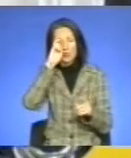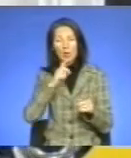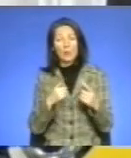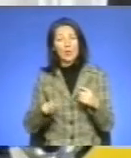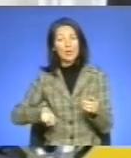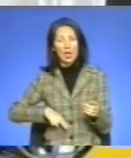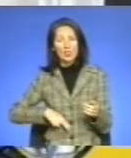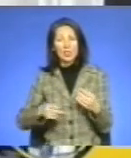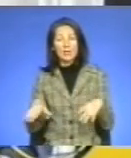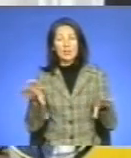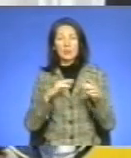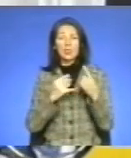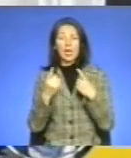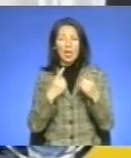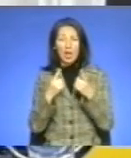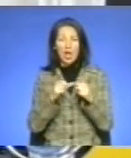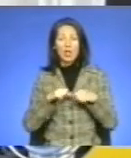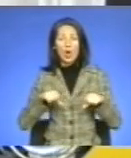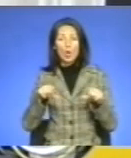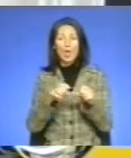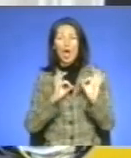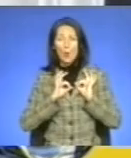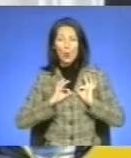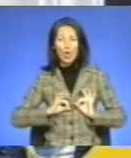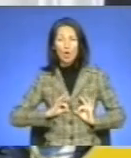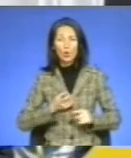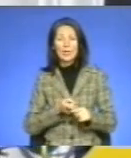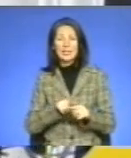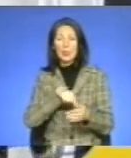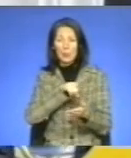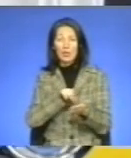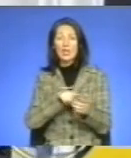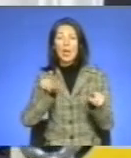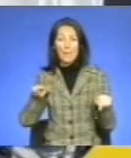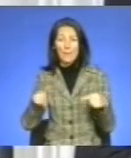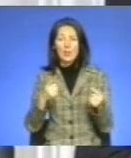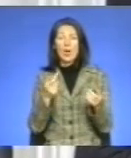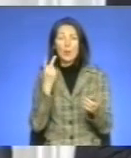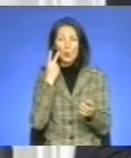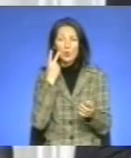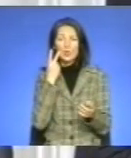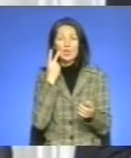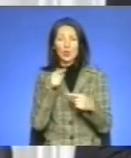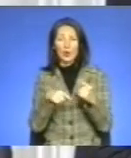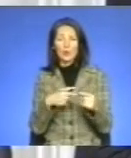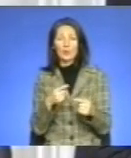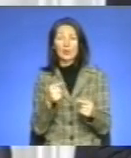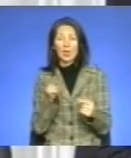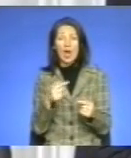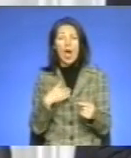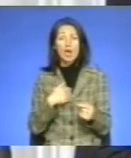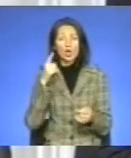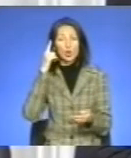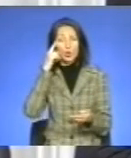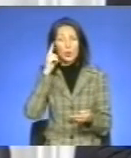спільних нарадах і колегіях прокуратури ці питання ми піднімаємо постійно. А відтак, я думаю,